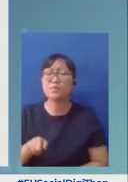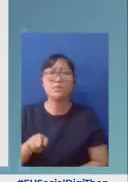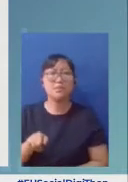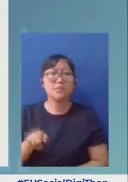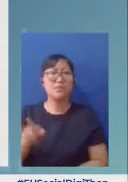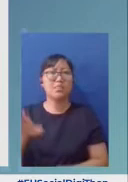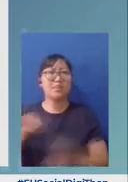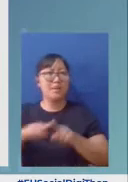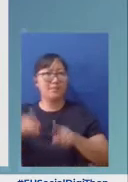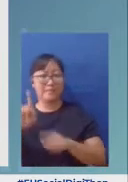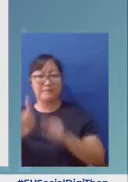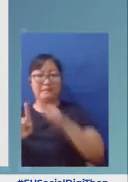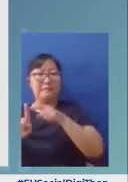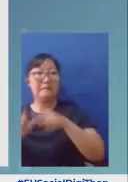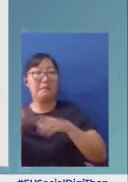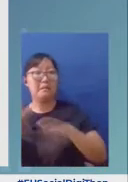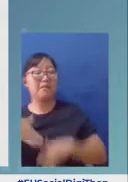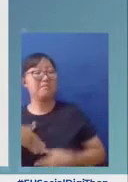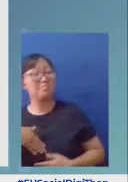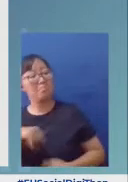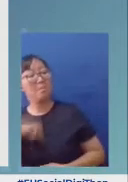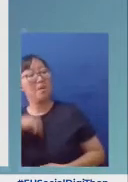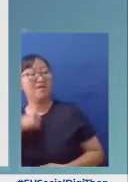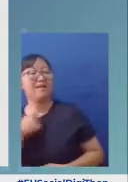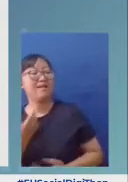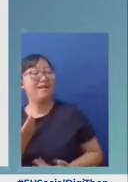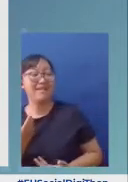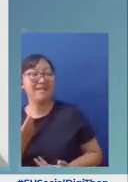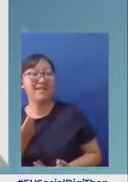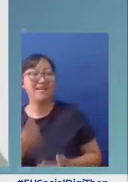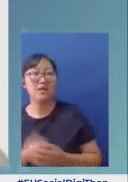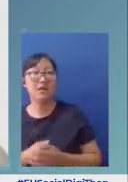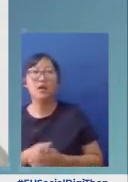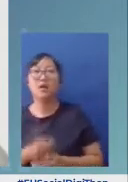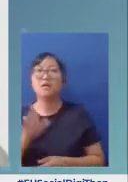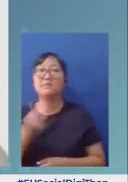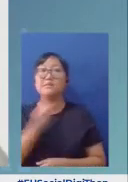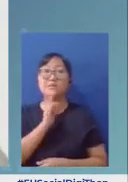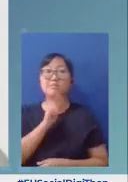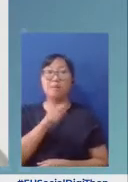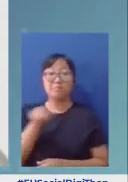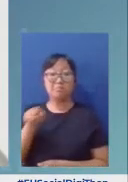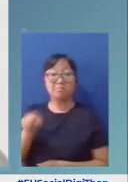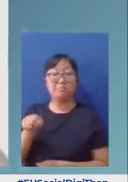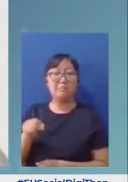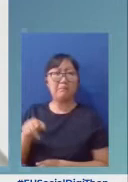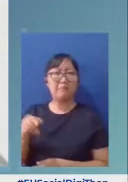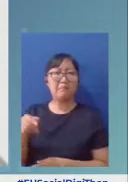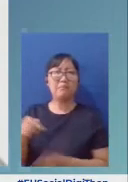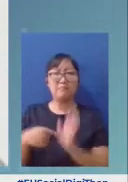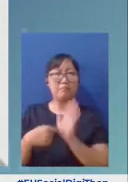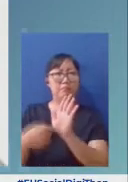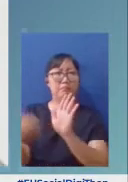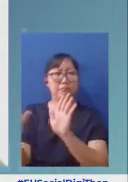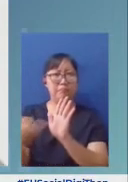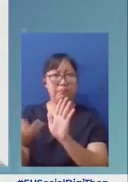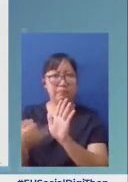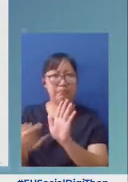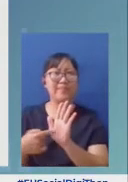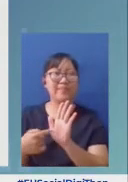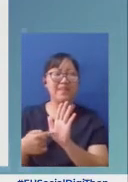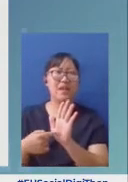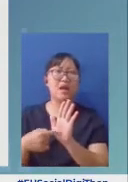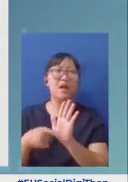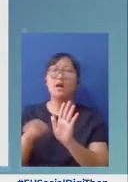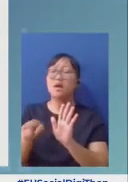ada postingan yang sangat buruk ya. Dan itu kita mengingatkan bahwa jejak digital seperti itu merugikan